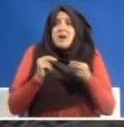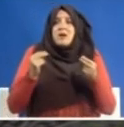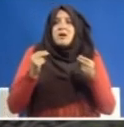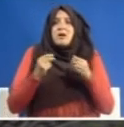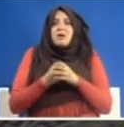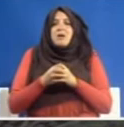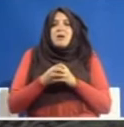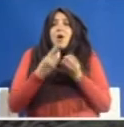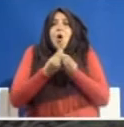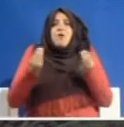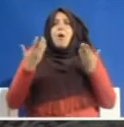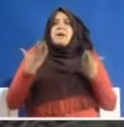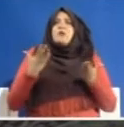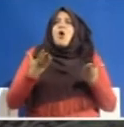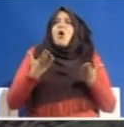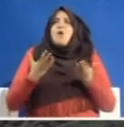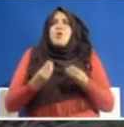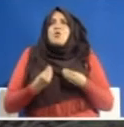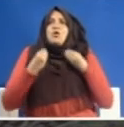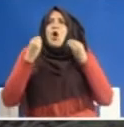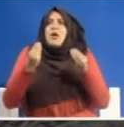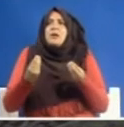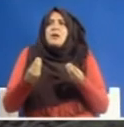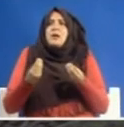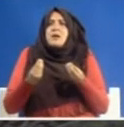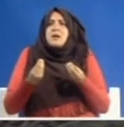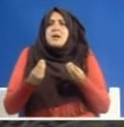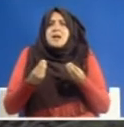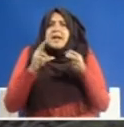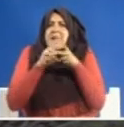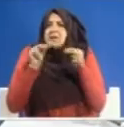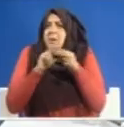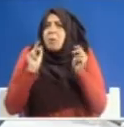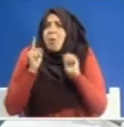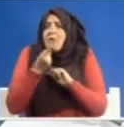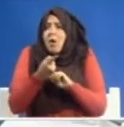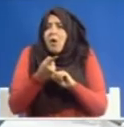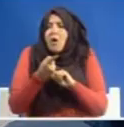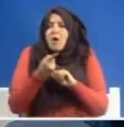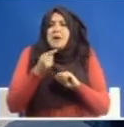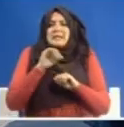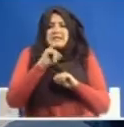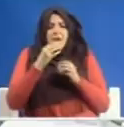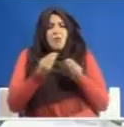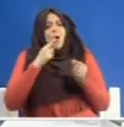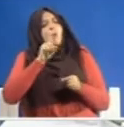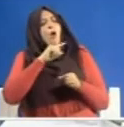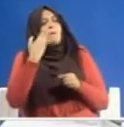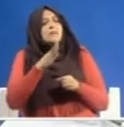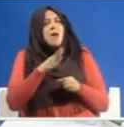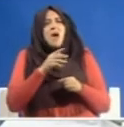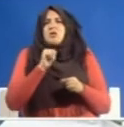يتطلع يعني لابد من تقديم الإقناع، لابد من إقناعهم. إذا لم يقتنعوا، إذا